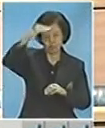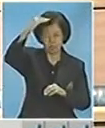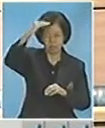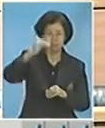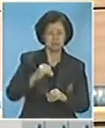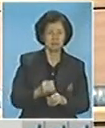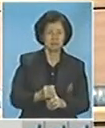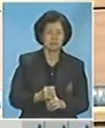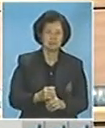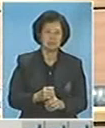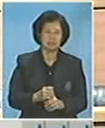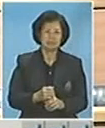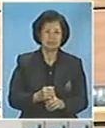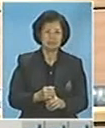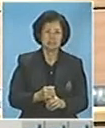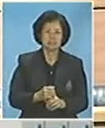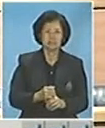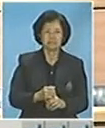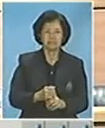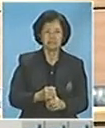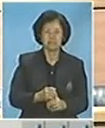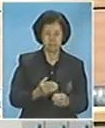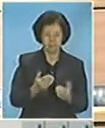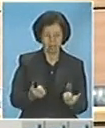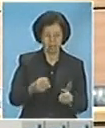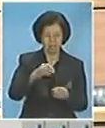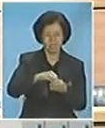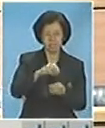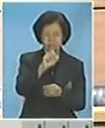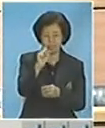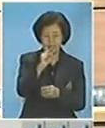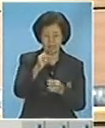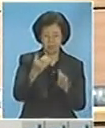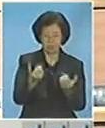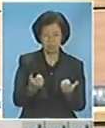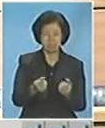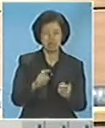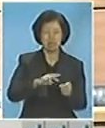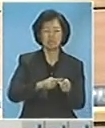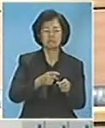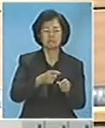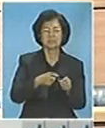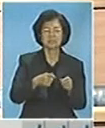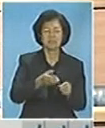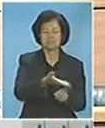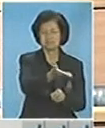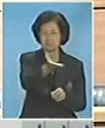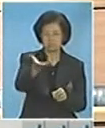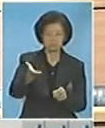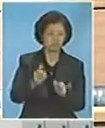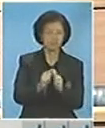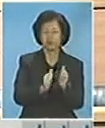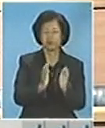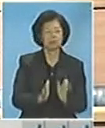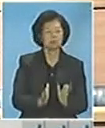ที่นี้นั้นถ้าในสภาผู้แทนราษฎรก็ต้องเริ่มจากพวกเราทุกคนแต่ถ้า